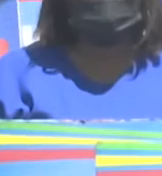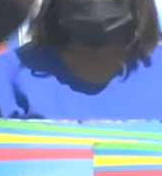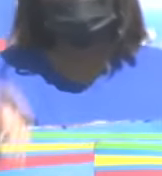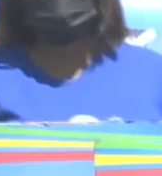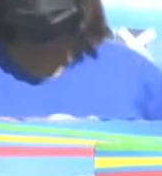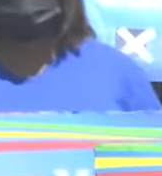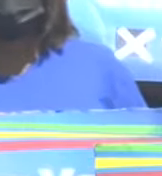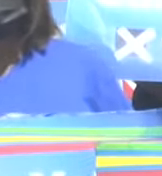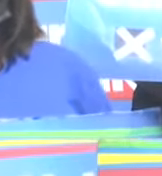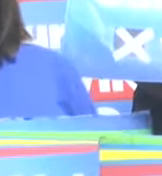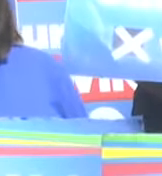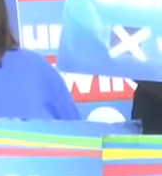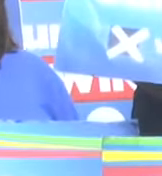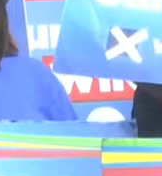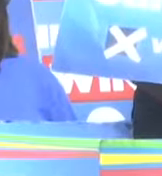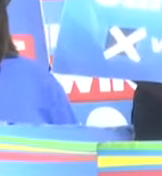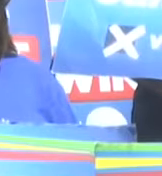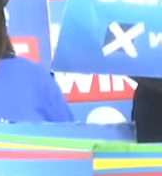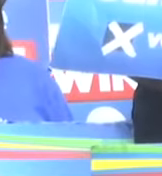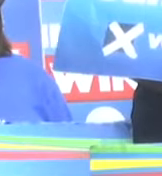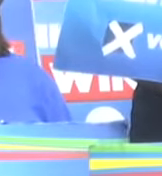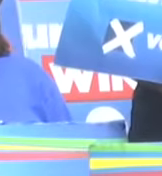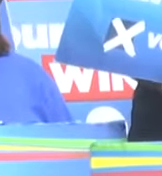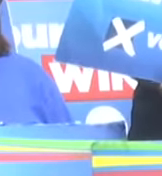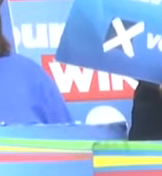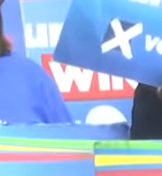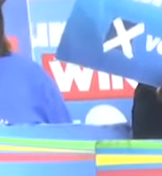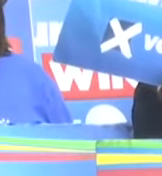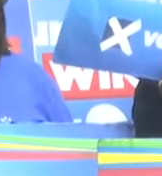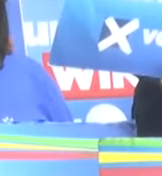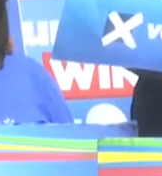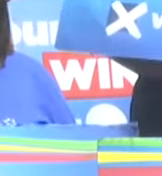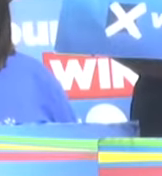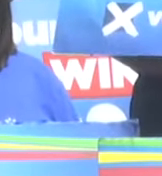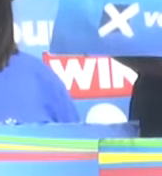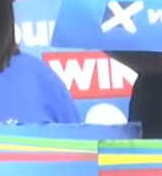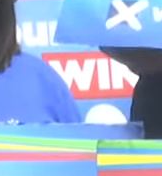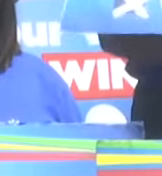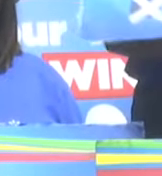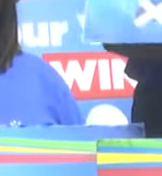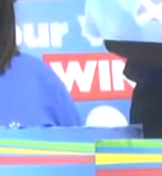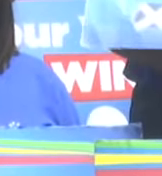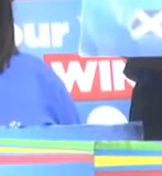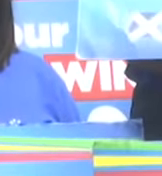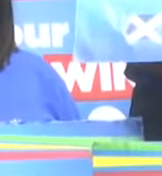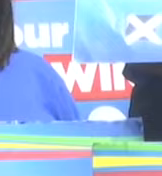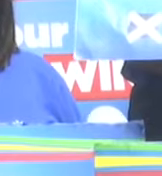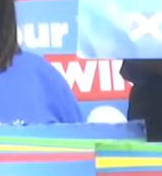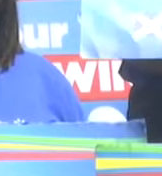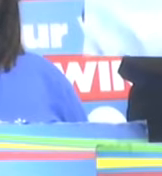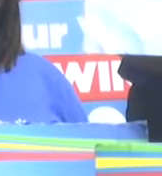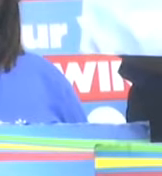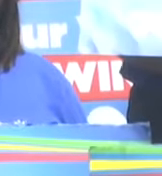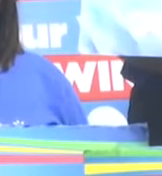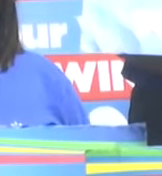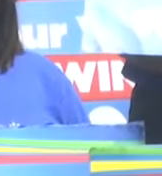net verder te radikaliseer. Ons kan nie met vuur speel nie. Stem vir 'n party wat dinge